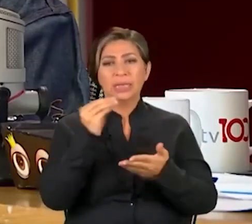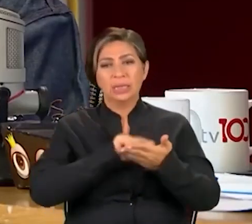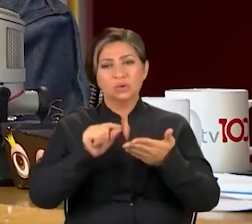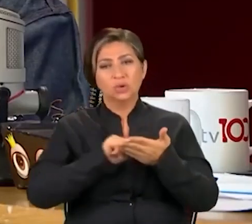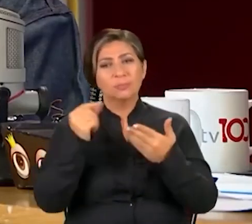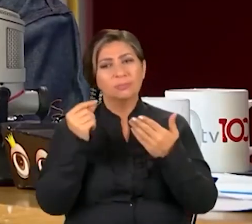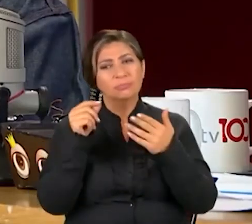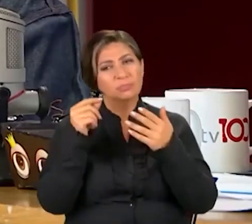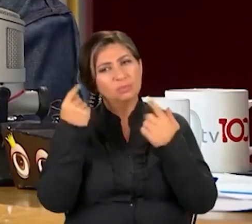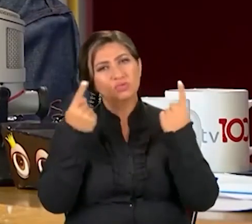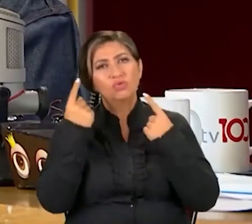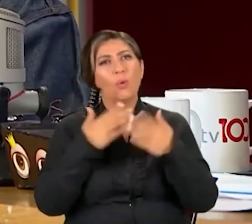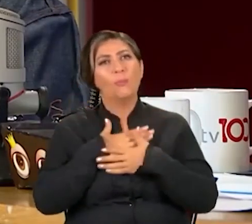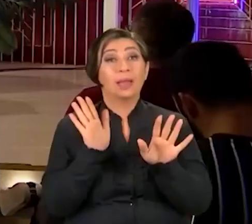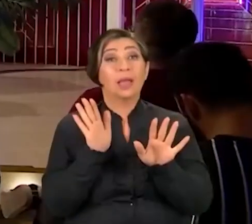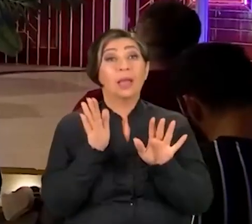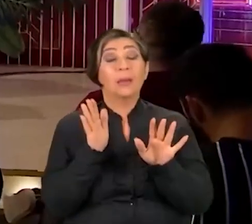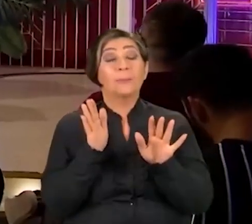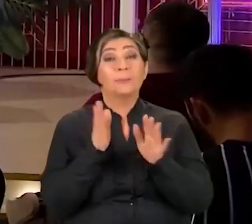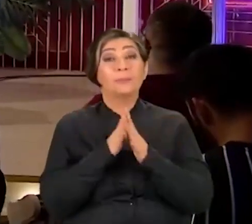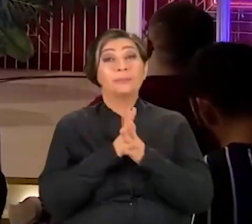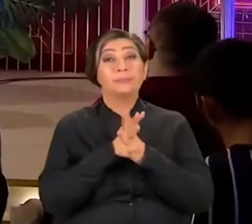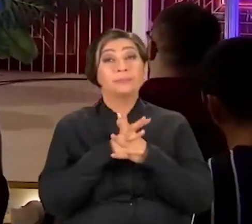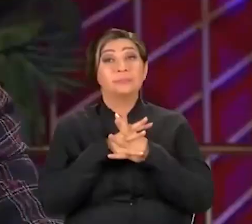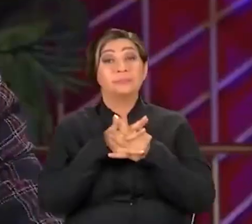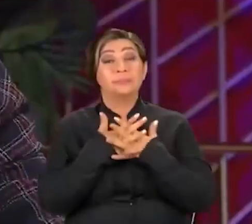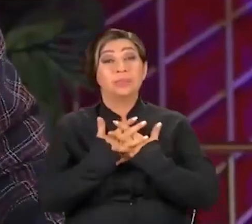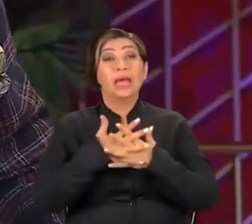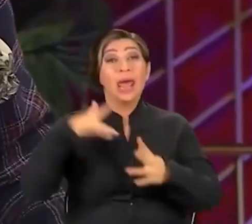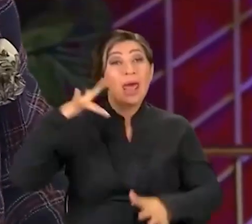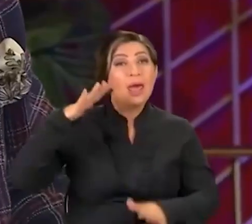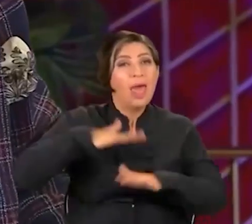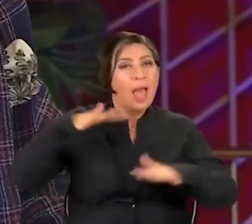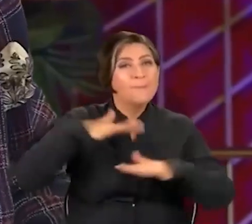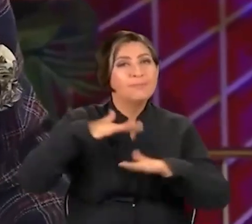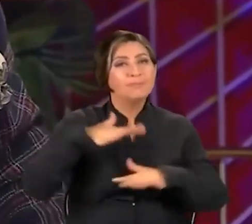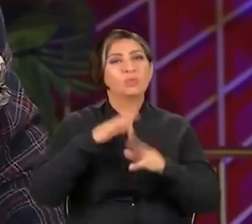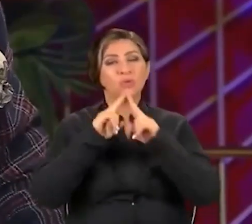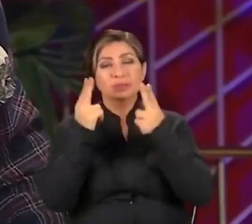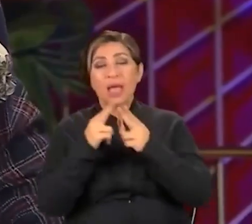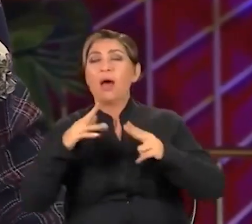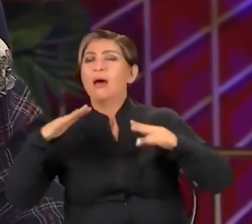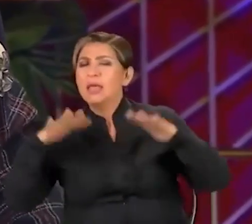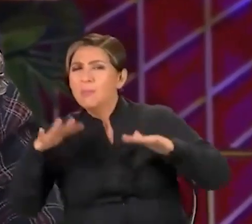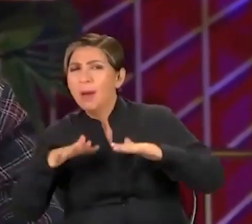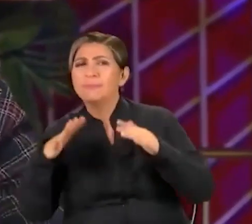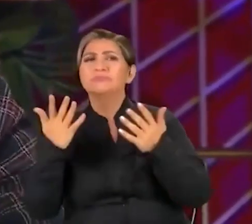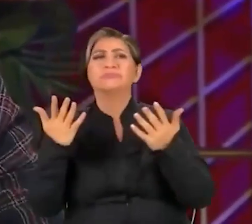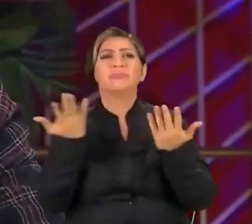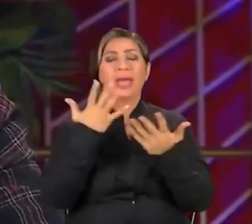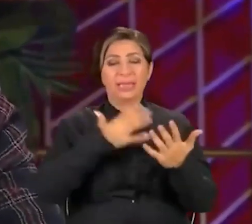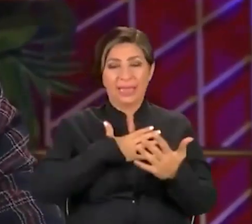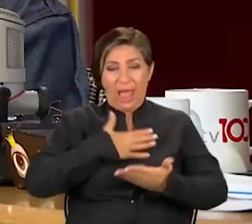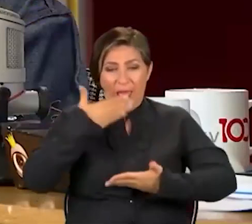yazıyorum diye düşünüyorum aslında. Kesinlikle iyi yazıyorsun ve yani rap dünyasında, hip hop dünyasında ya da